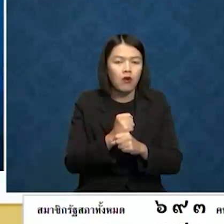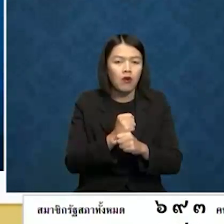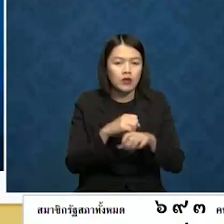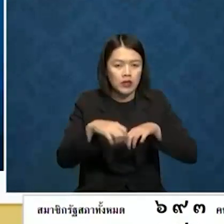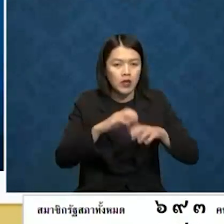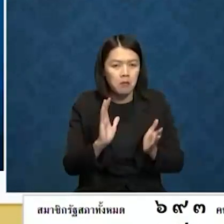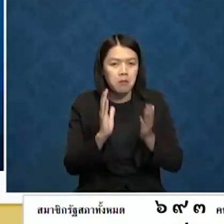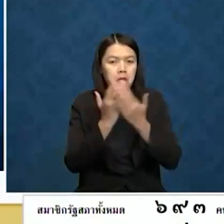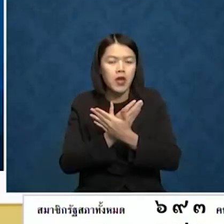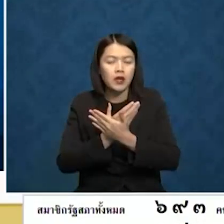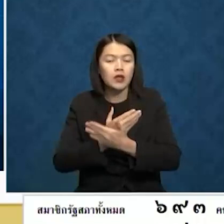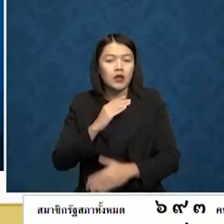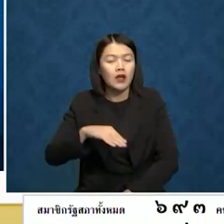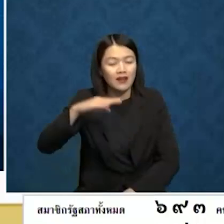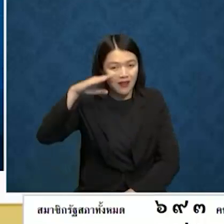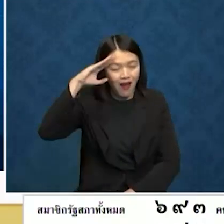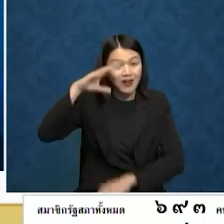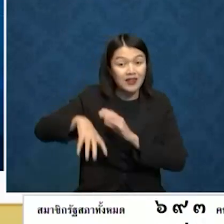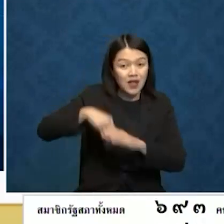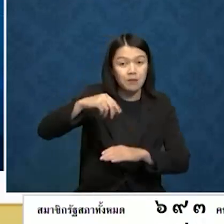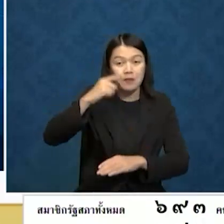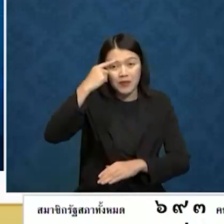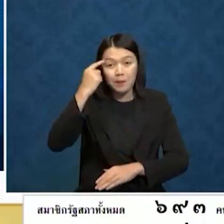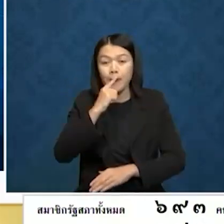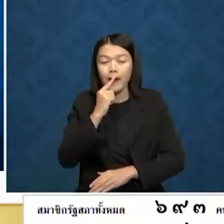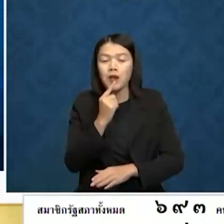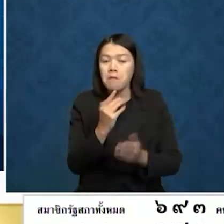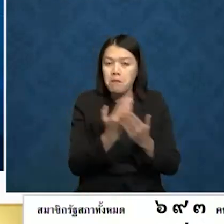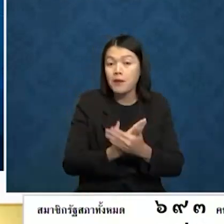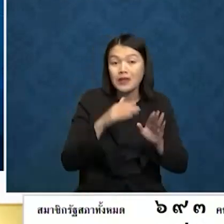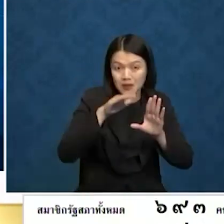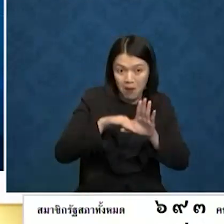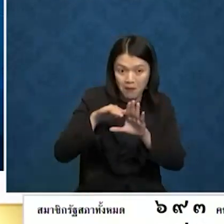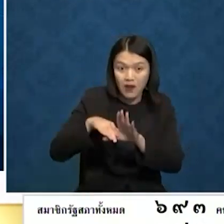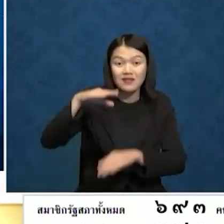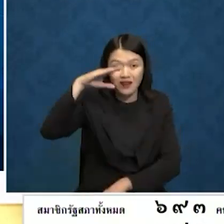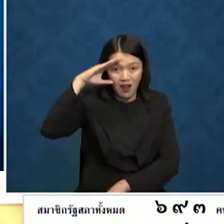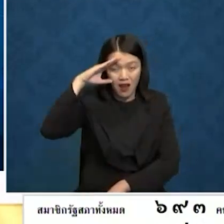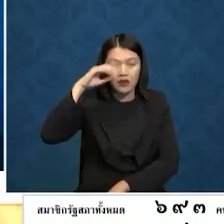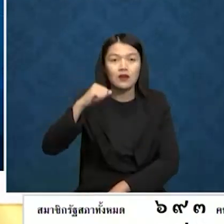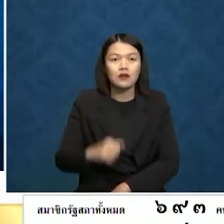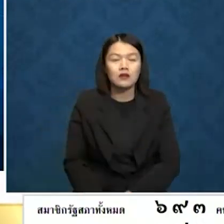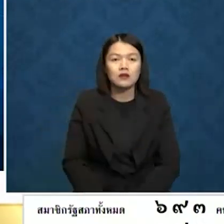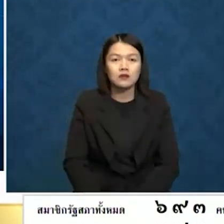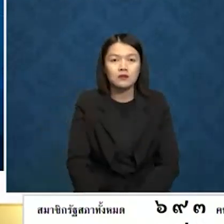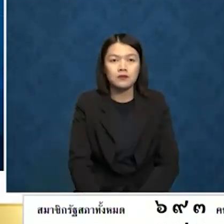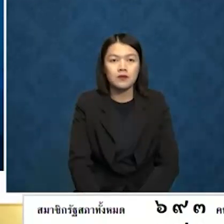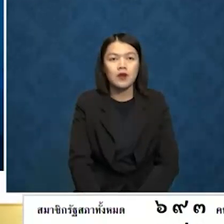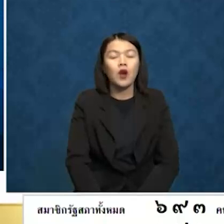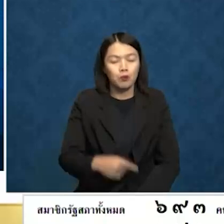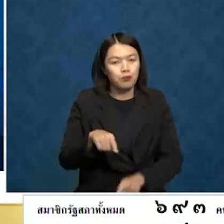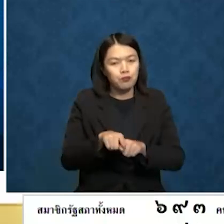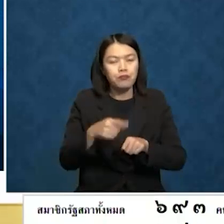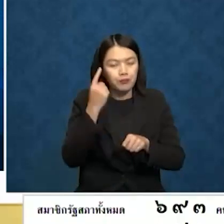รูปแบบการเกณฑ์ทหารให้เปลี่ยนเป็นการรับสมัครนะครับรับสมัครทหารเข้ามาแทนทหารเกณฑ์ซึ่งอันนี้ผมเห็นด้